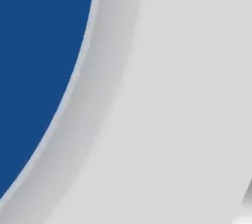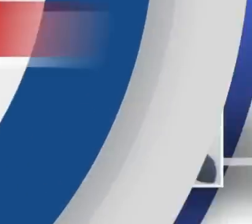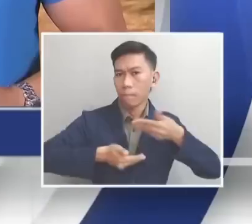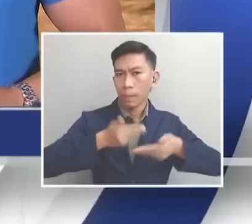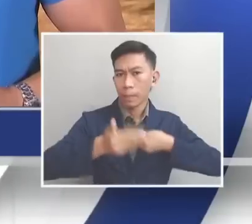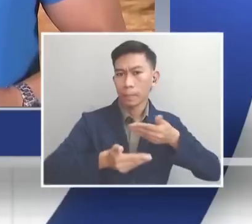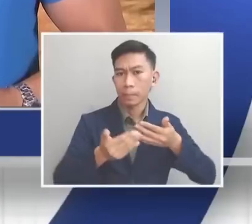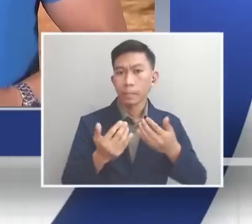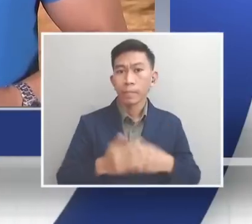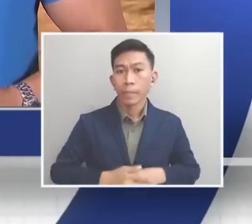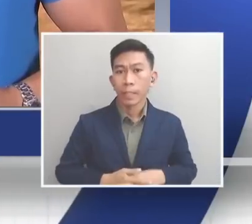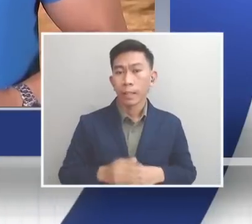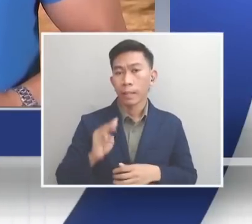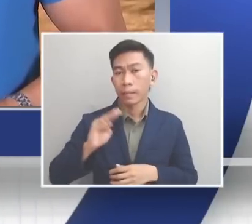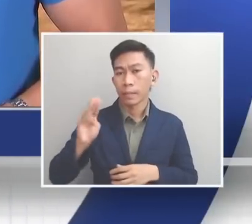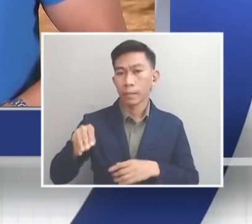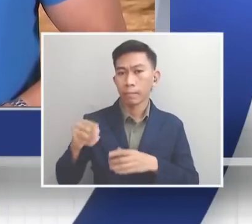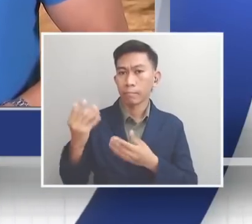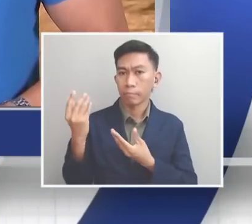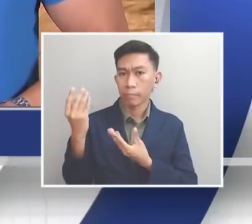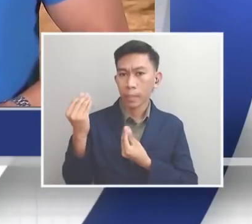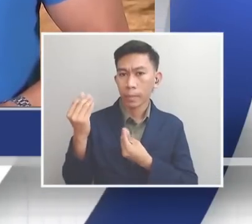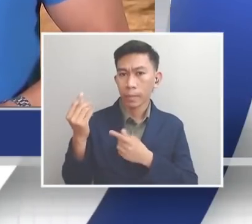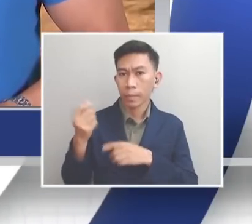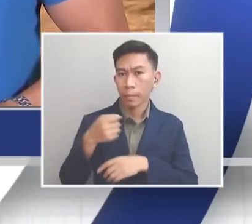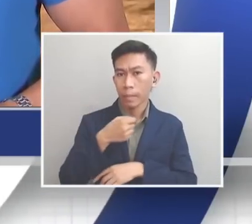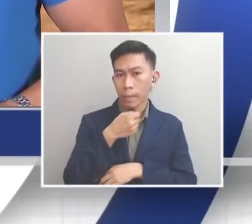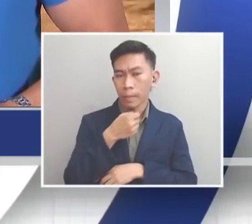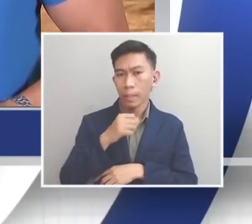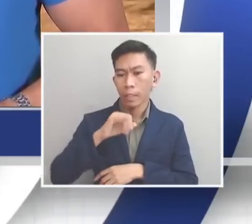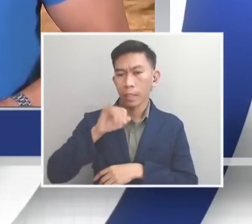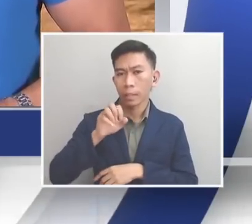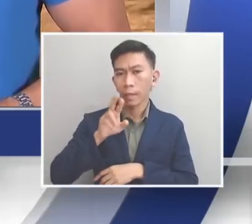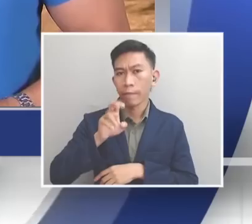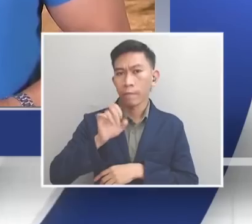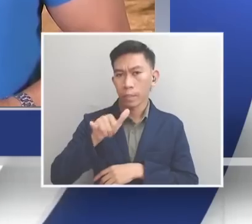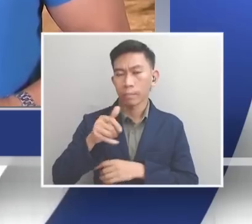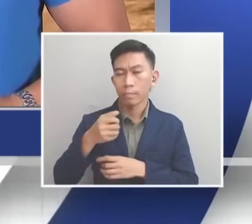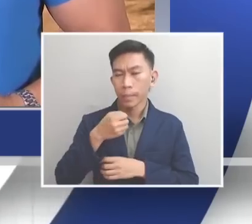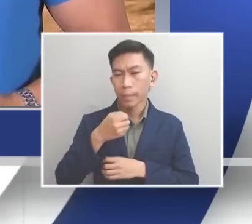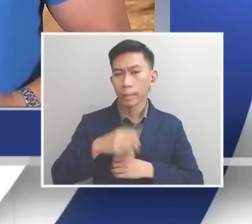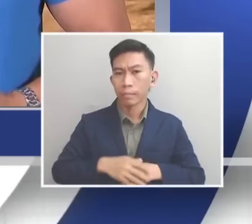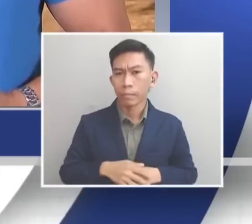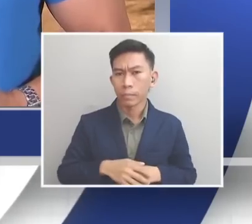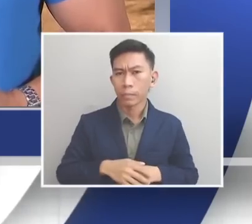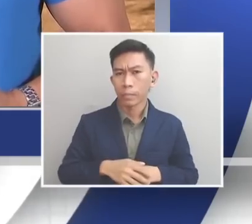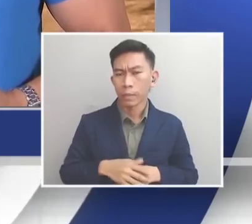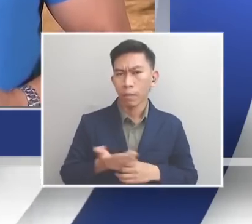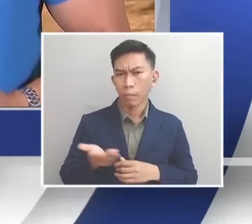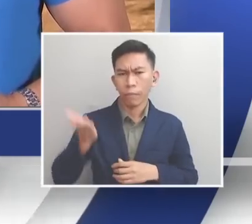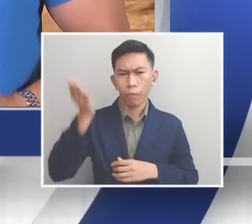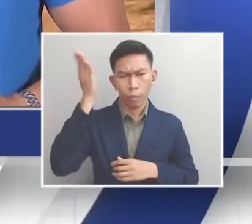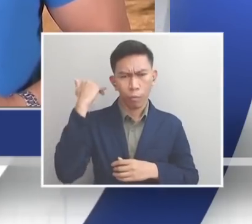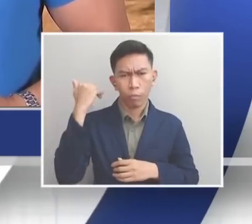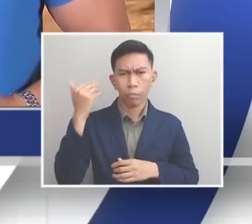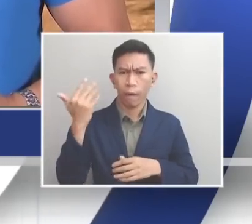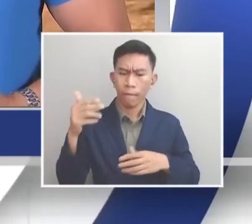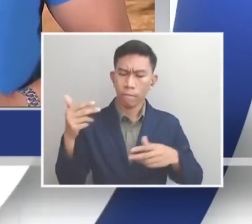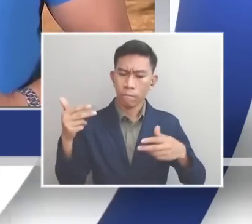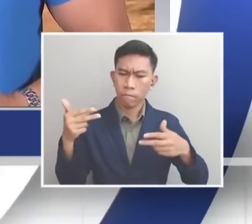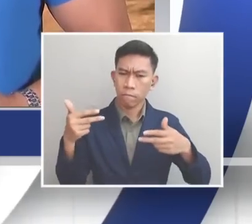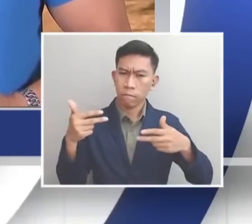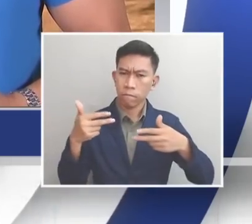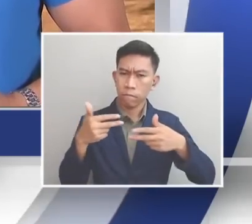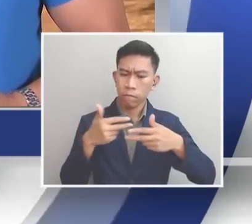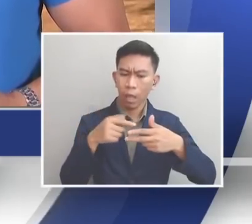sa patrol, si Jeffrey Hernay. So Jeffrey, dati isang bahagi lang ata, isang lane ang nakasara. Eh bakit ngayon,